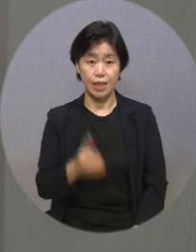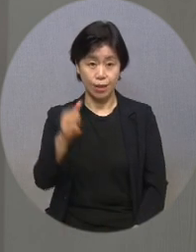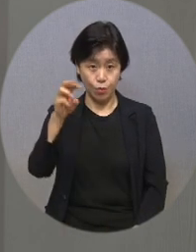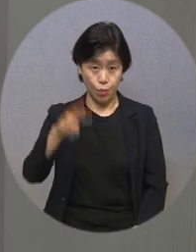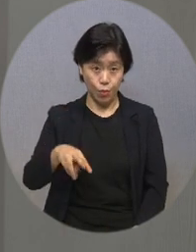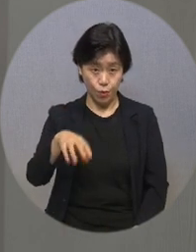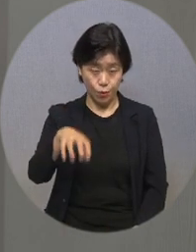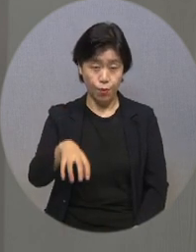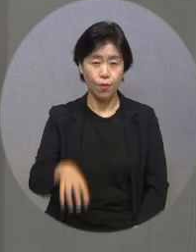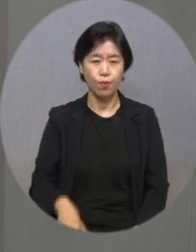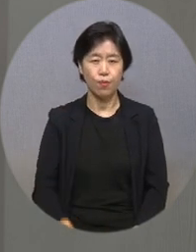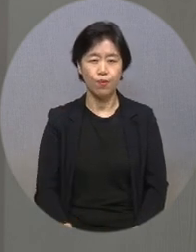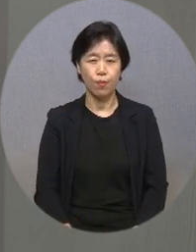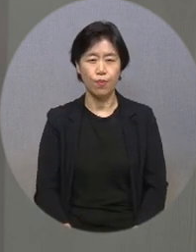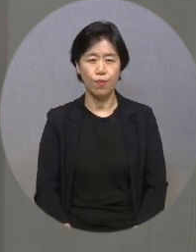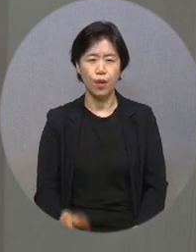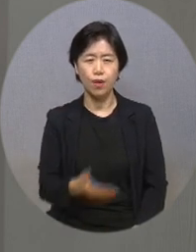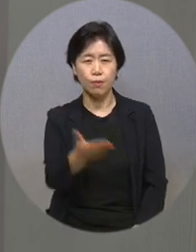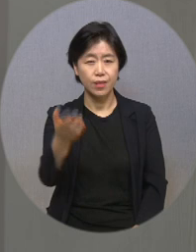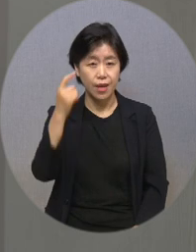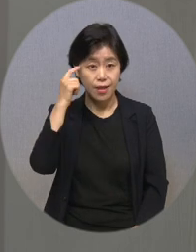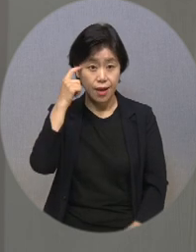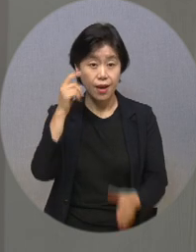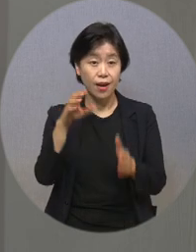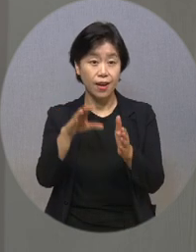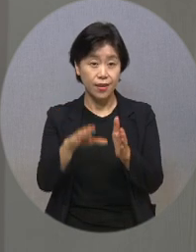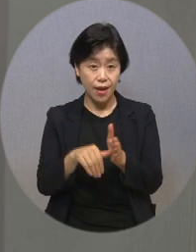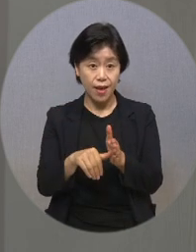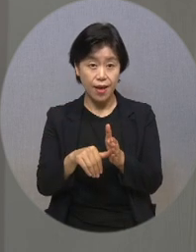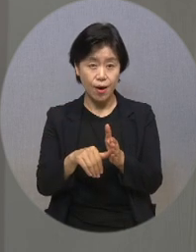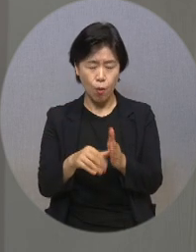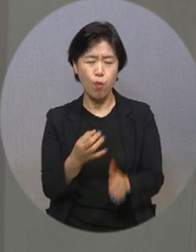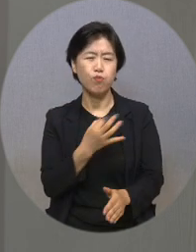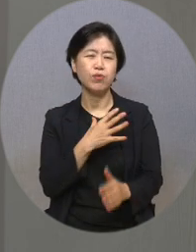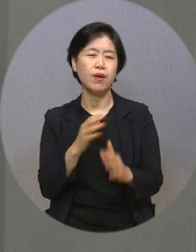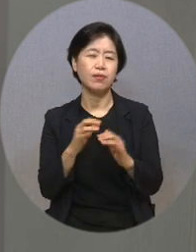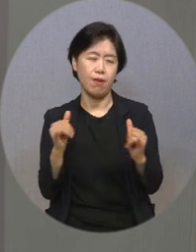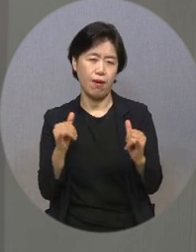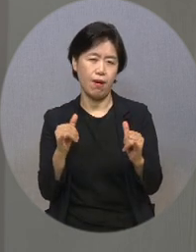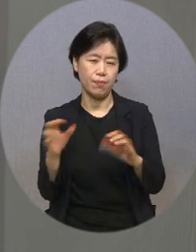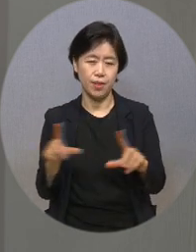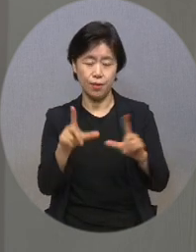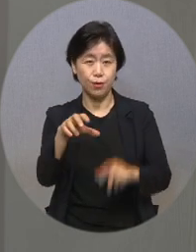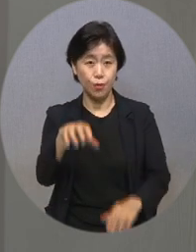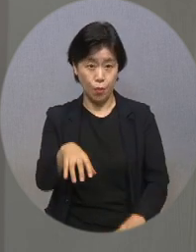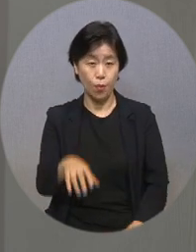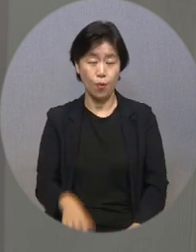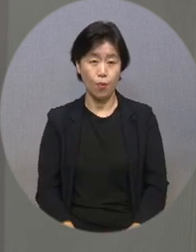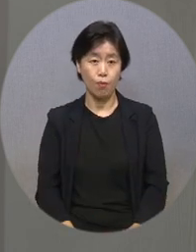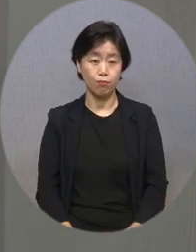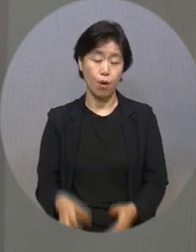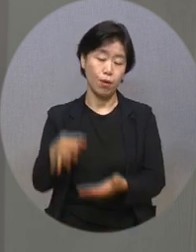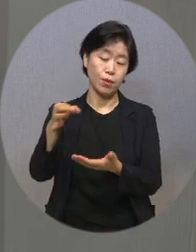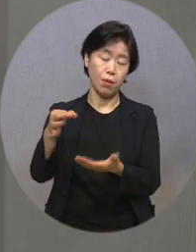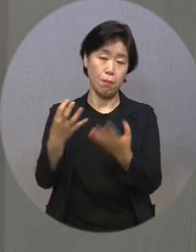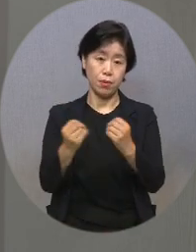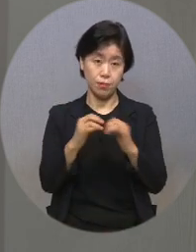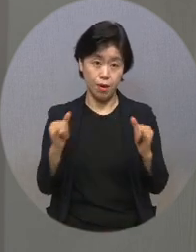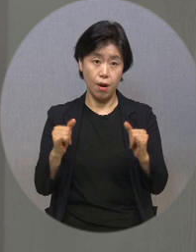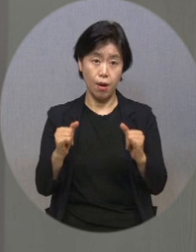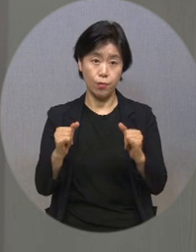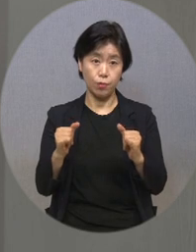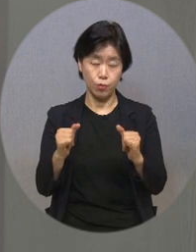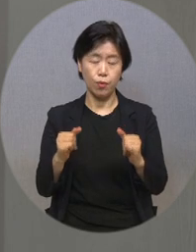이제 일반적으로 시민들이 생각할 때는 좀 잘 사는 분들이 있는 곳, 재산이 많고 또